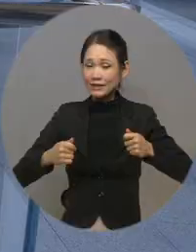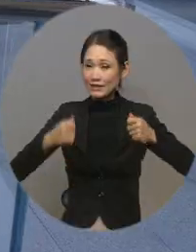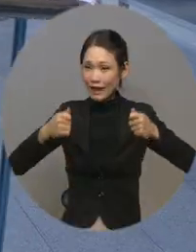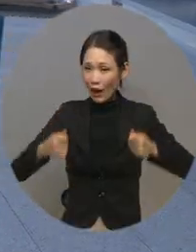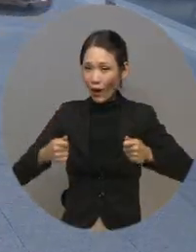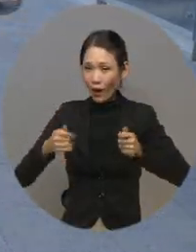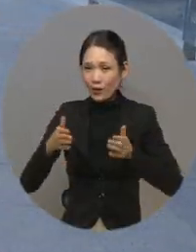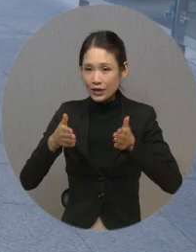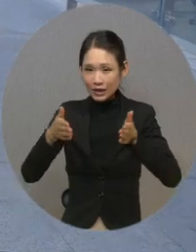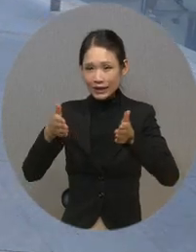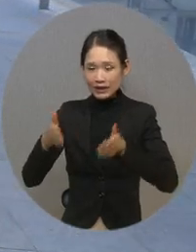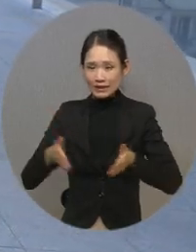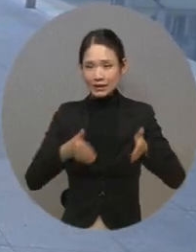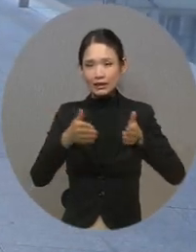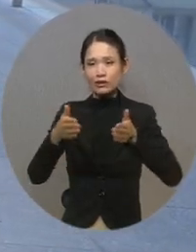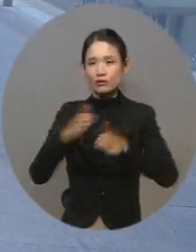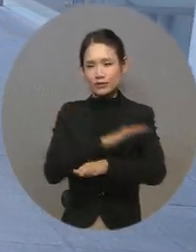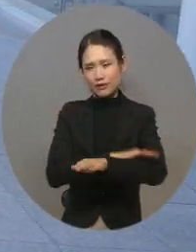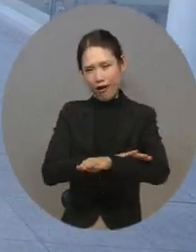길도 잘 되어 있고